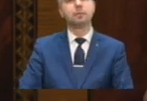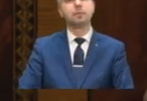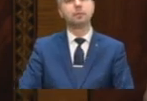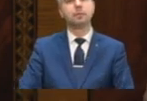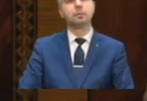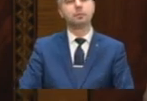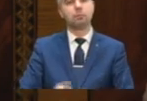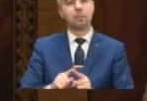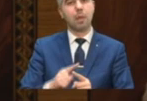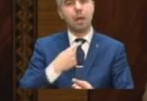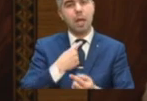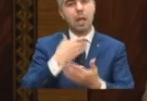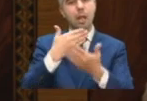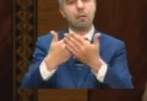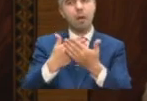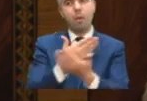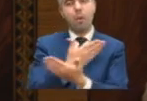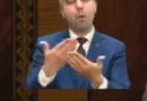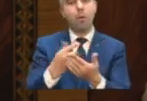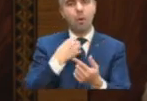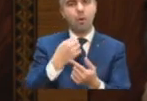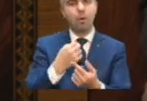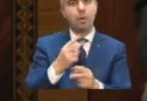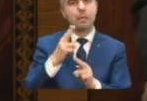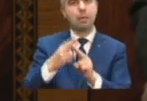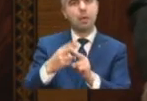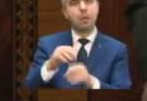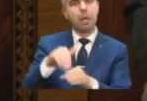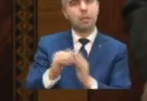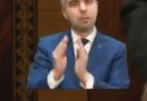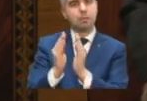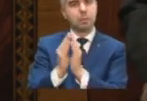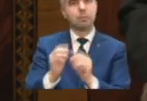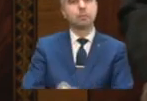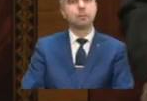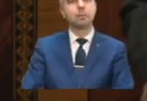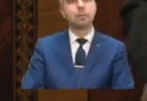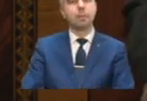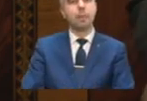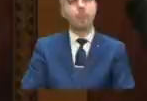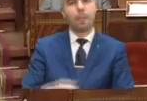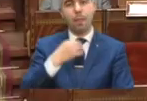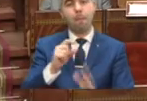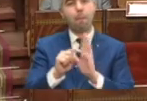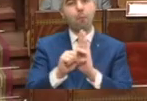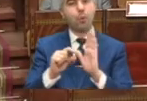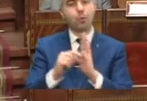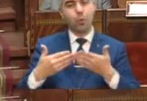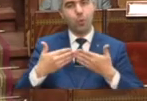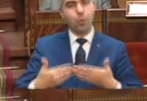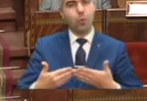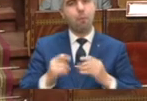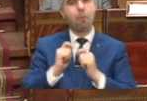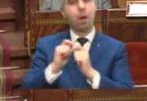أن ألقي كلمة باسم فريق العدالة والتنمية بمداخلة في الموضوع الذي نحن